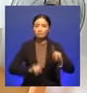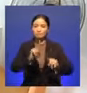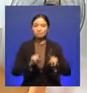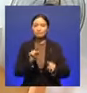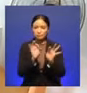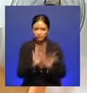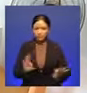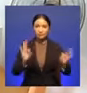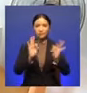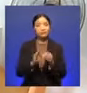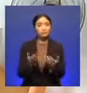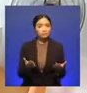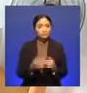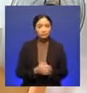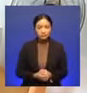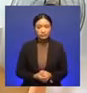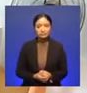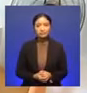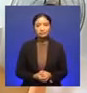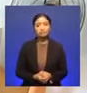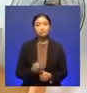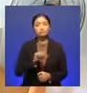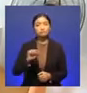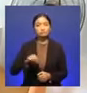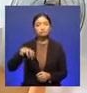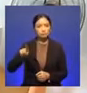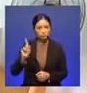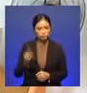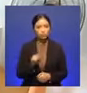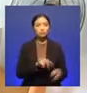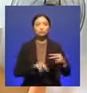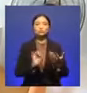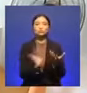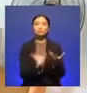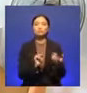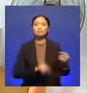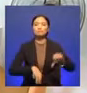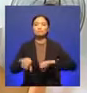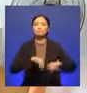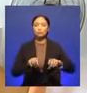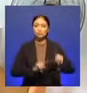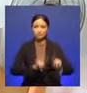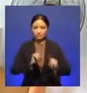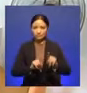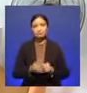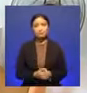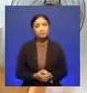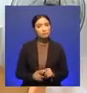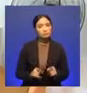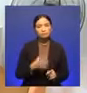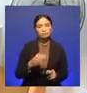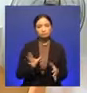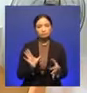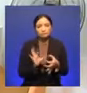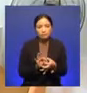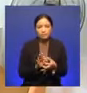ว่ามีความจำเป็นนะครับยังไงก็ตามสสควรจะต้องมีการควบคุมประสิทธิภาพในการดำเนินการอยู่แต่ก็ไม่อยากให้เป็นโซ่ต